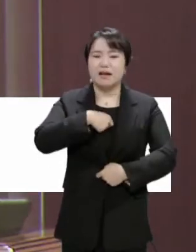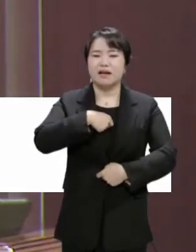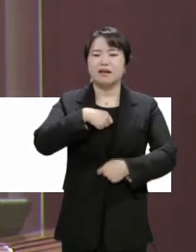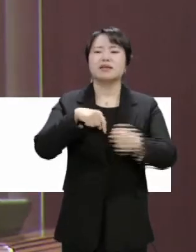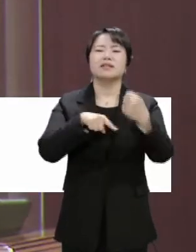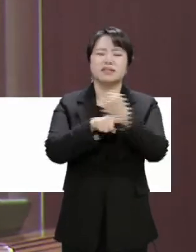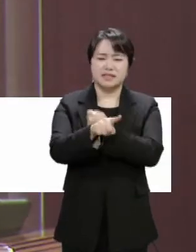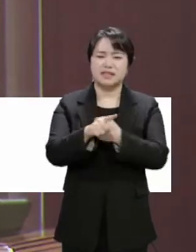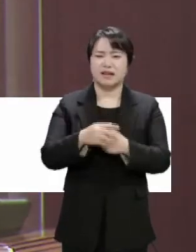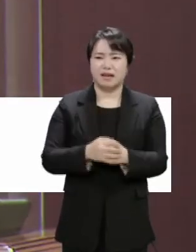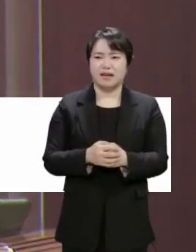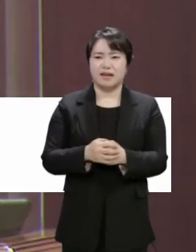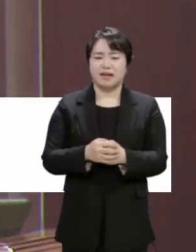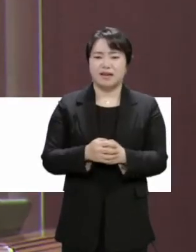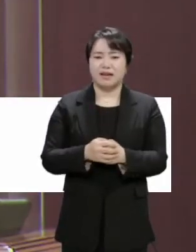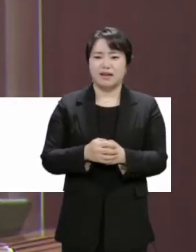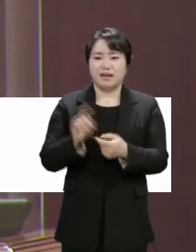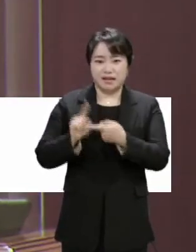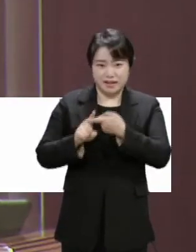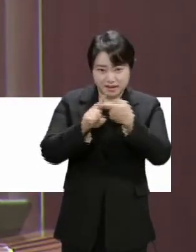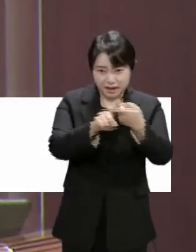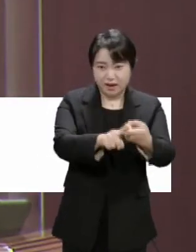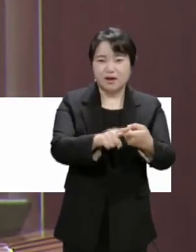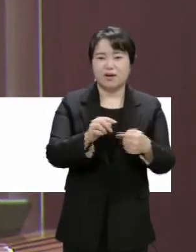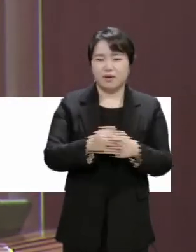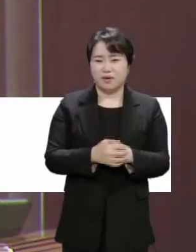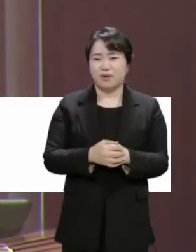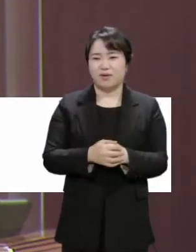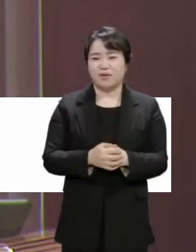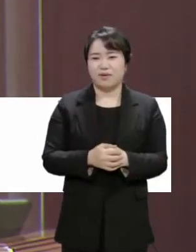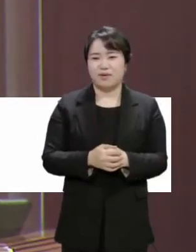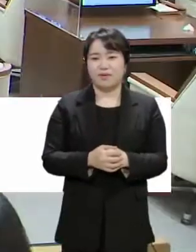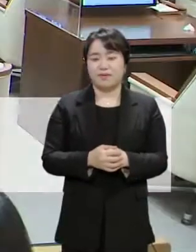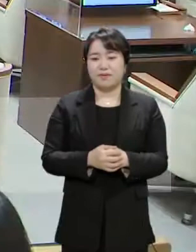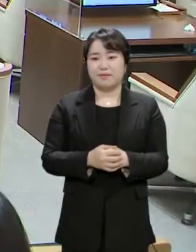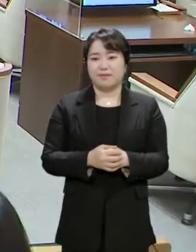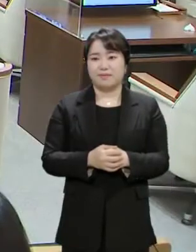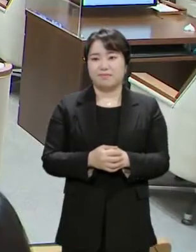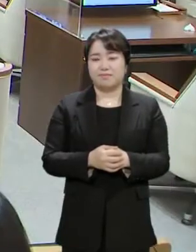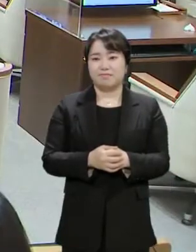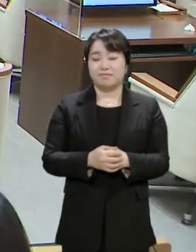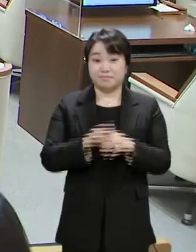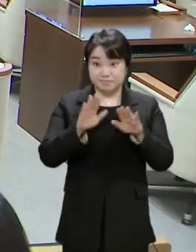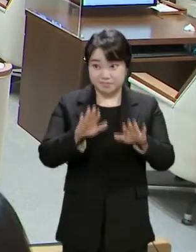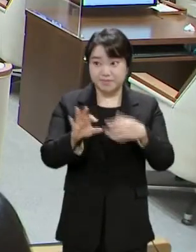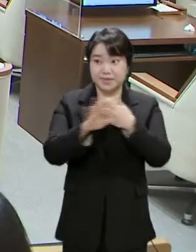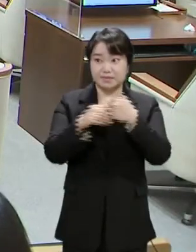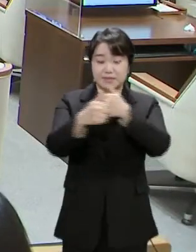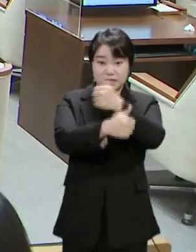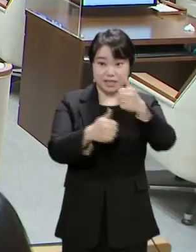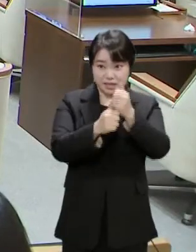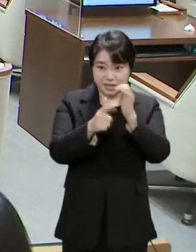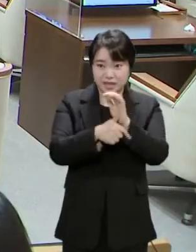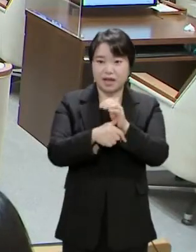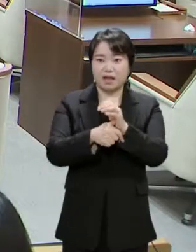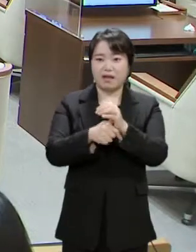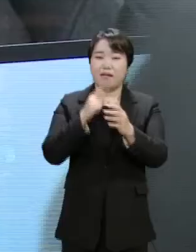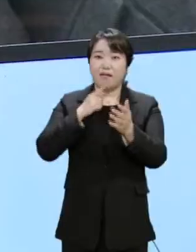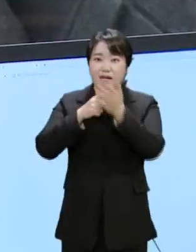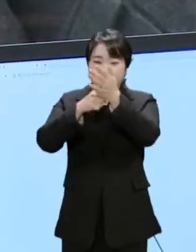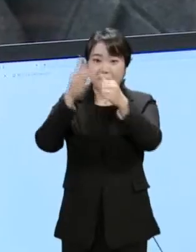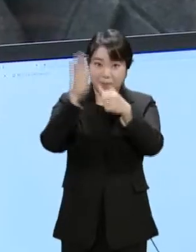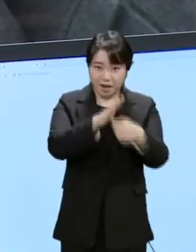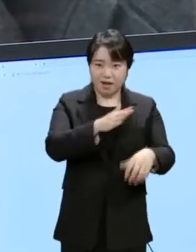뜻, 그 본질에 그걸 가지고 진정성 있는. 이번 임시회에서 해당하는 부결됐기 때문에